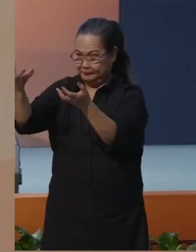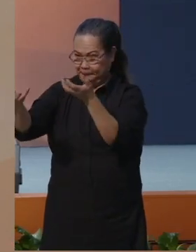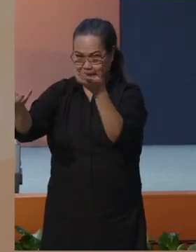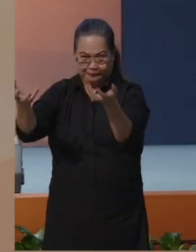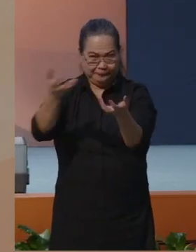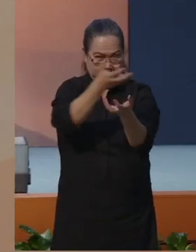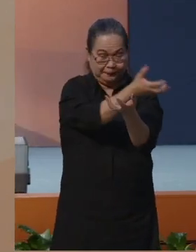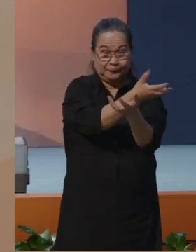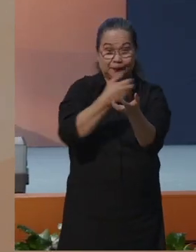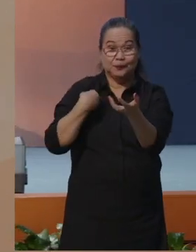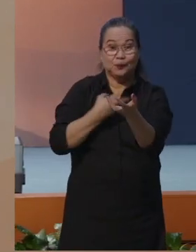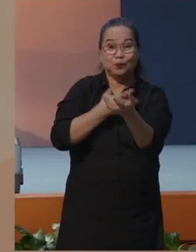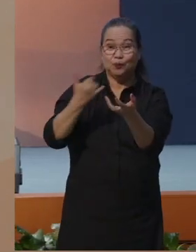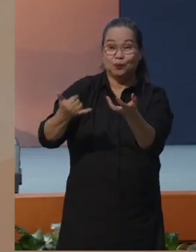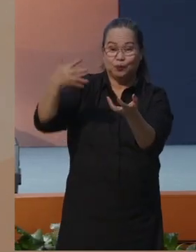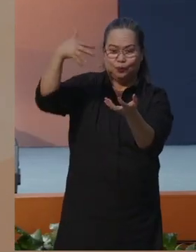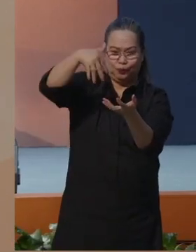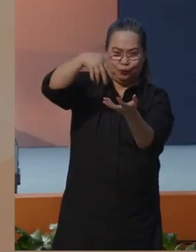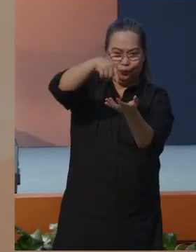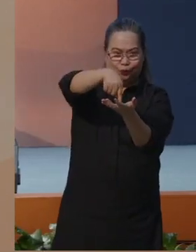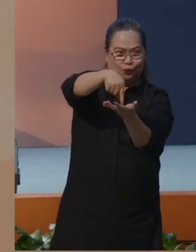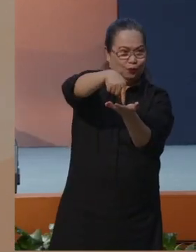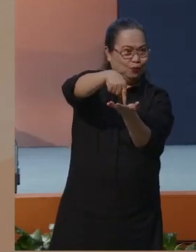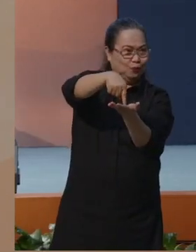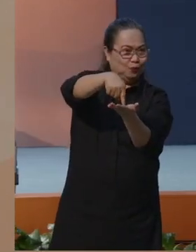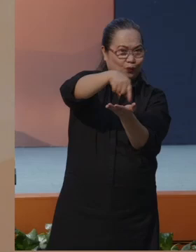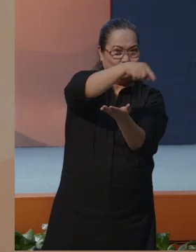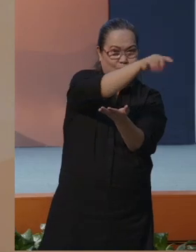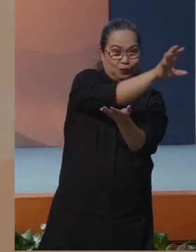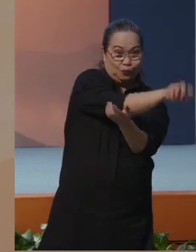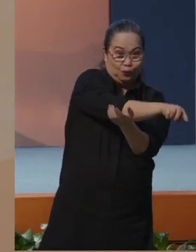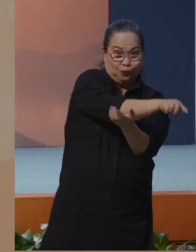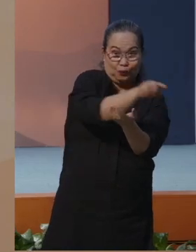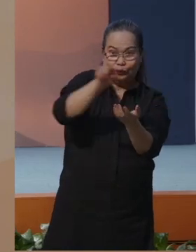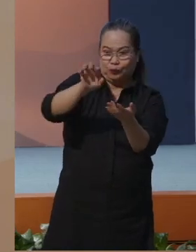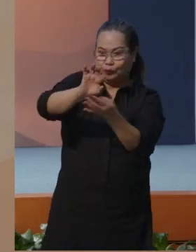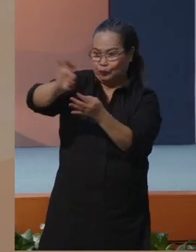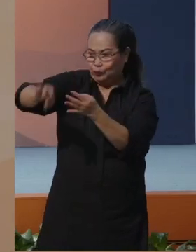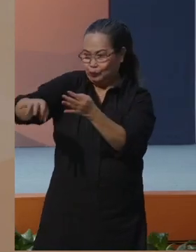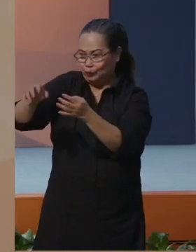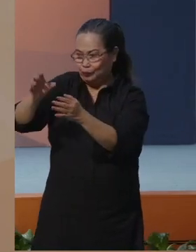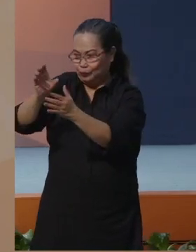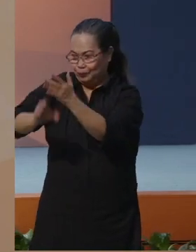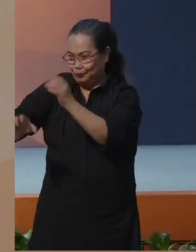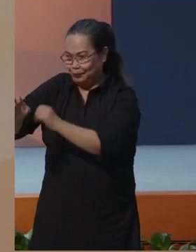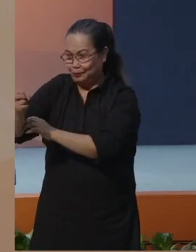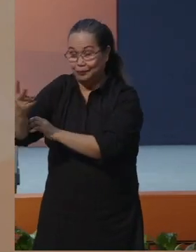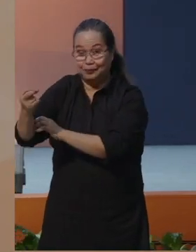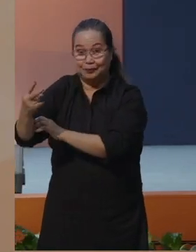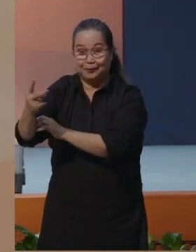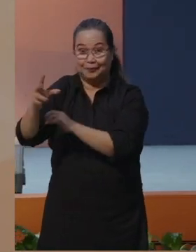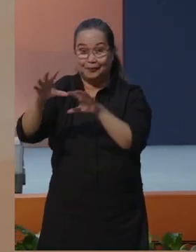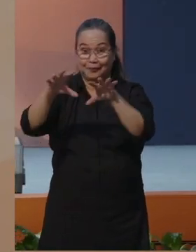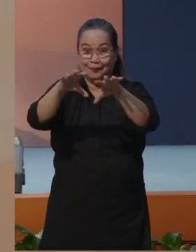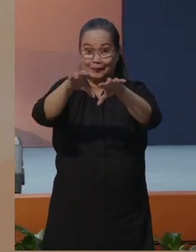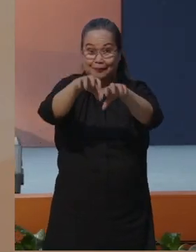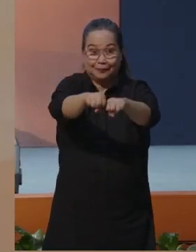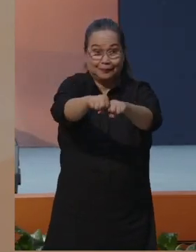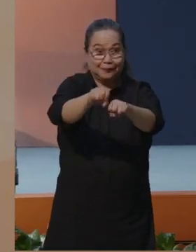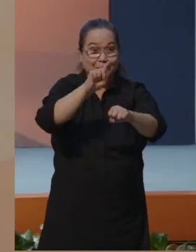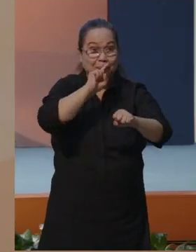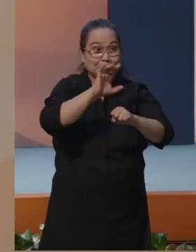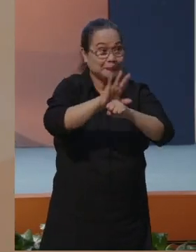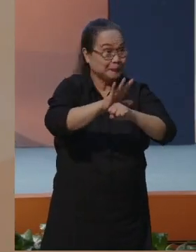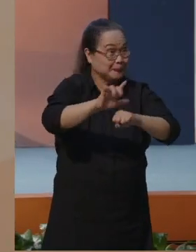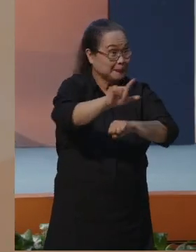po tayo dahil matatapos po tayo sa chapter 12. Sa kanilang pananakop ng lupang pangako, yan